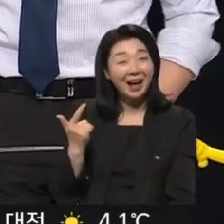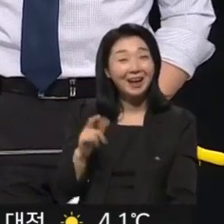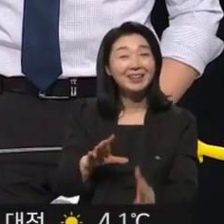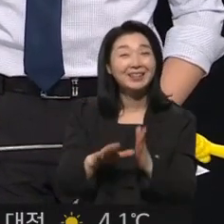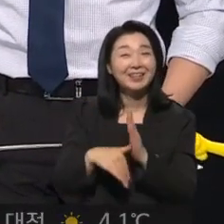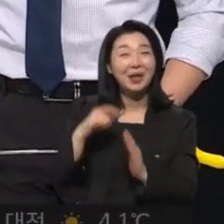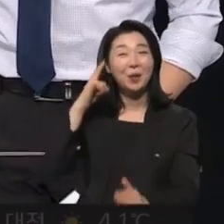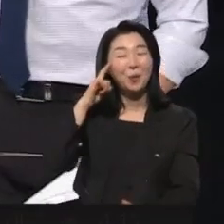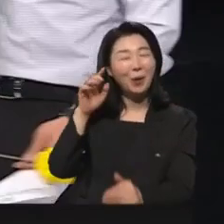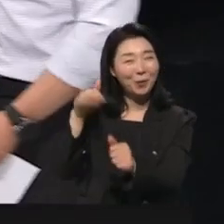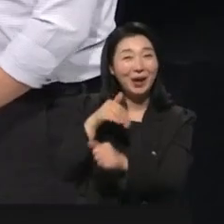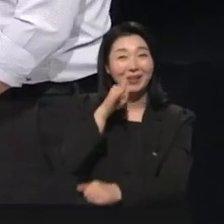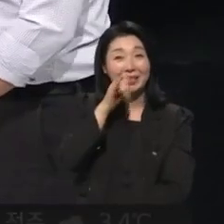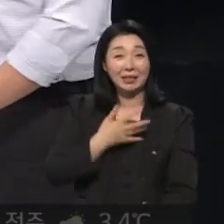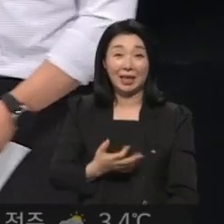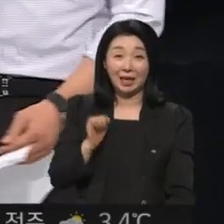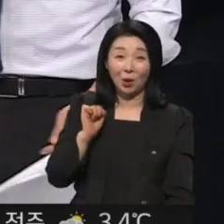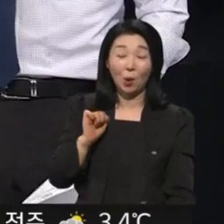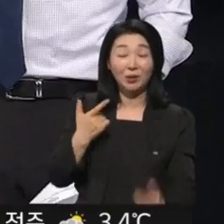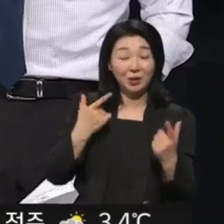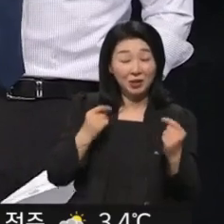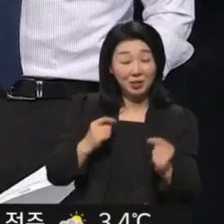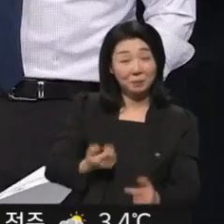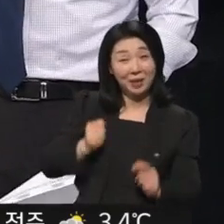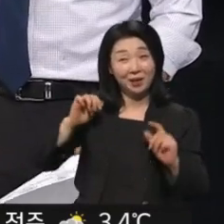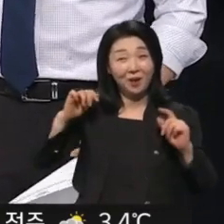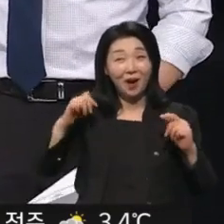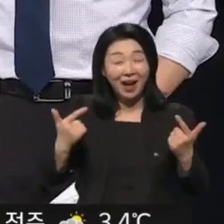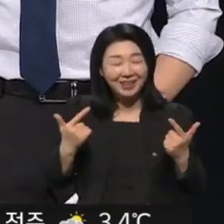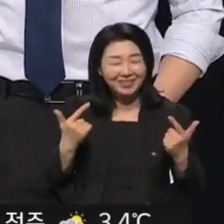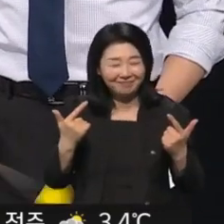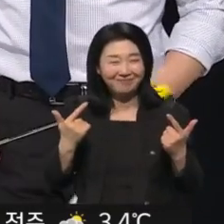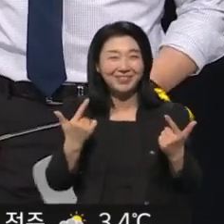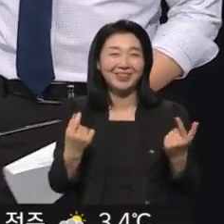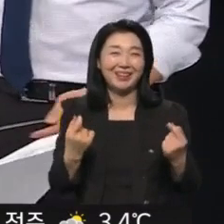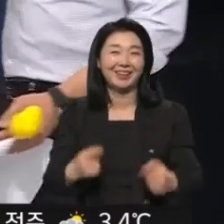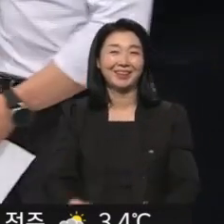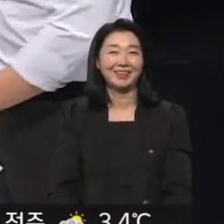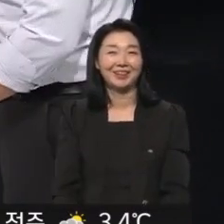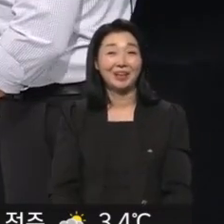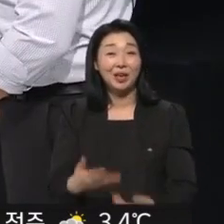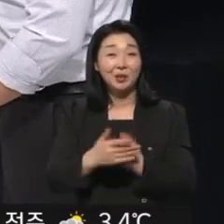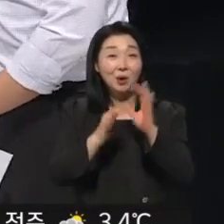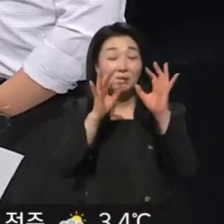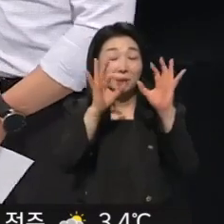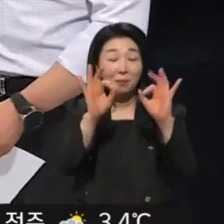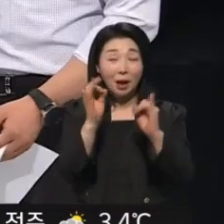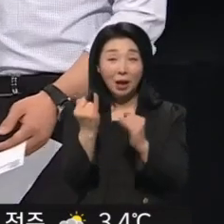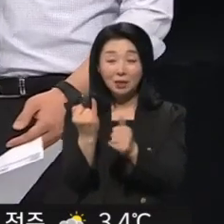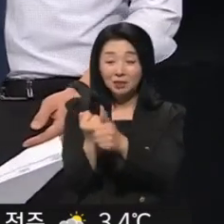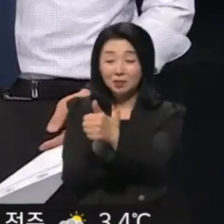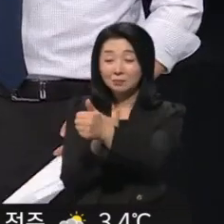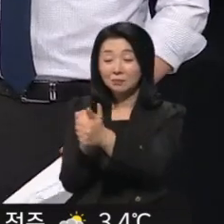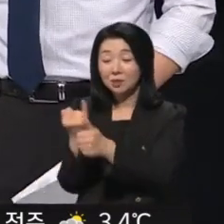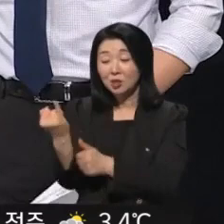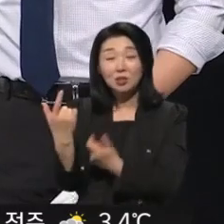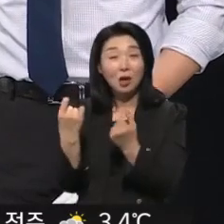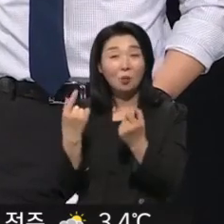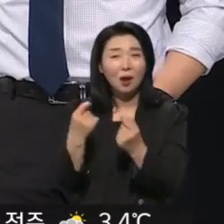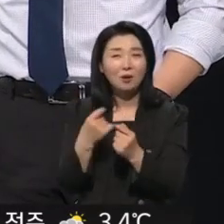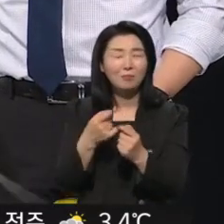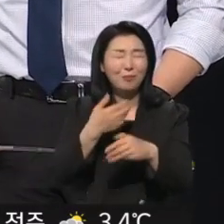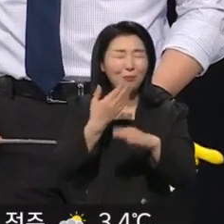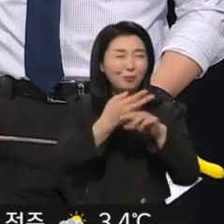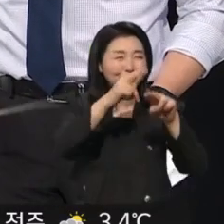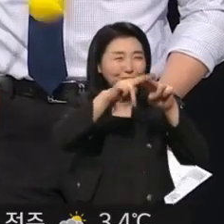단골 코너가 있죠. 내 거인 듯 내 거 아닌 썸네일입니다. 이렇게 화면에 김 여사와 관련한 여러 개의 썸네일이